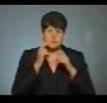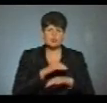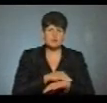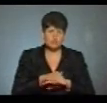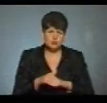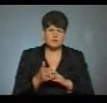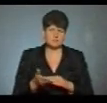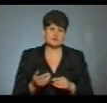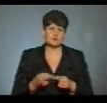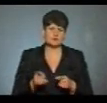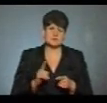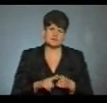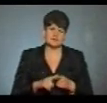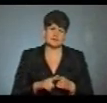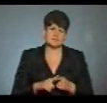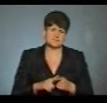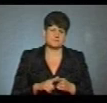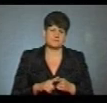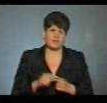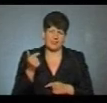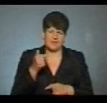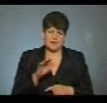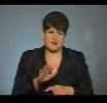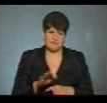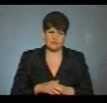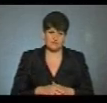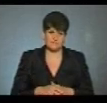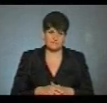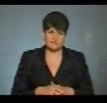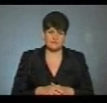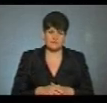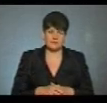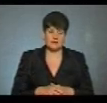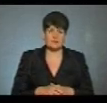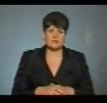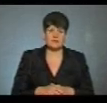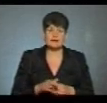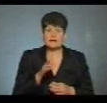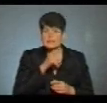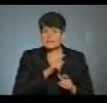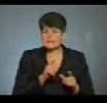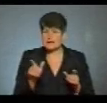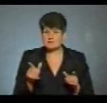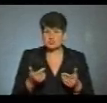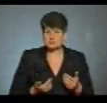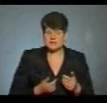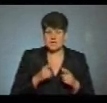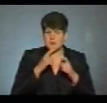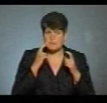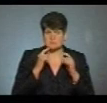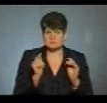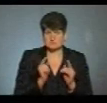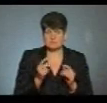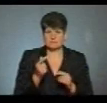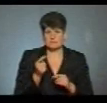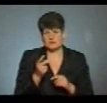– це щонайменше неграмотно. Угу. Термін життя маски дуже короткий, правда? 1,5-2 години її треба